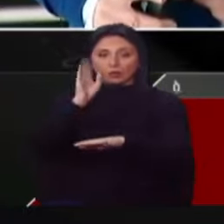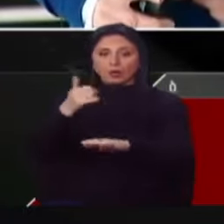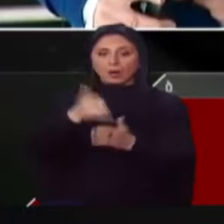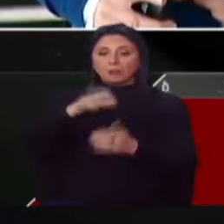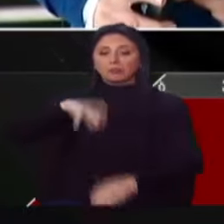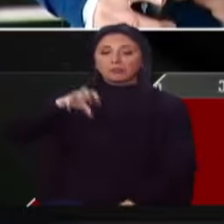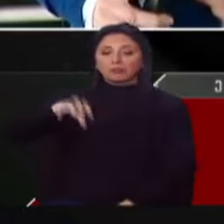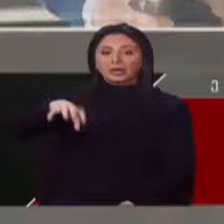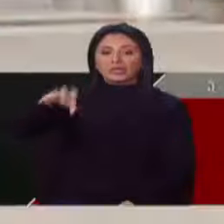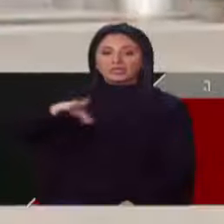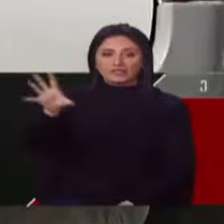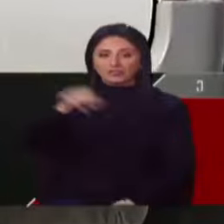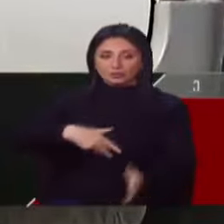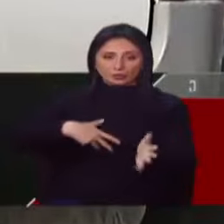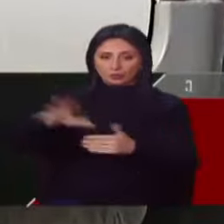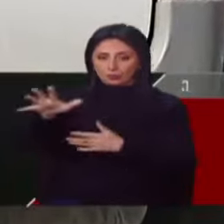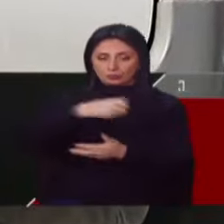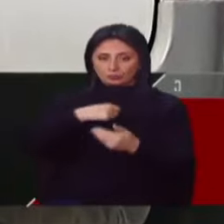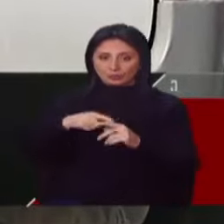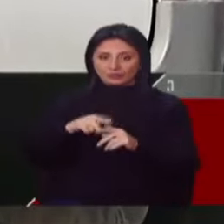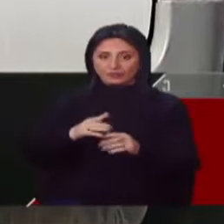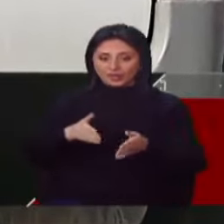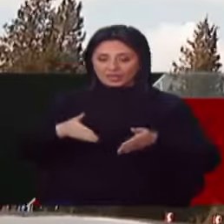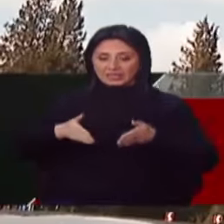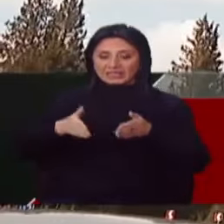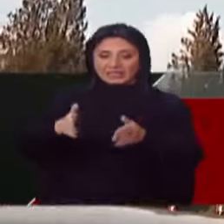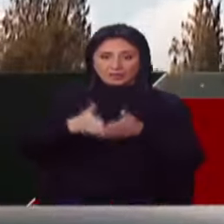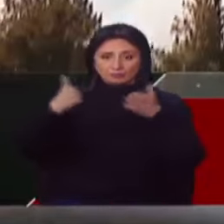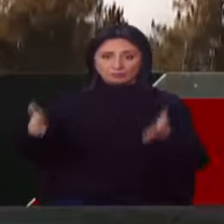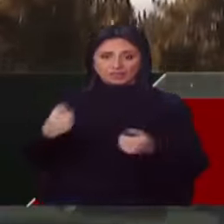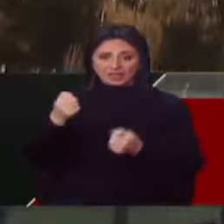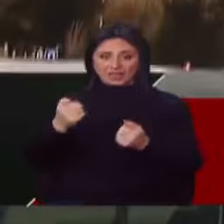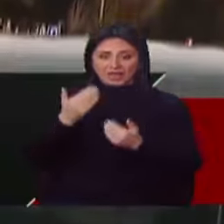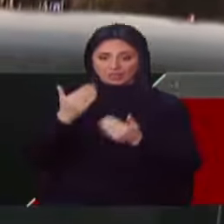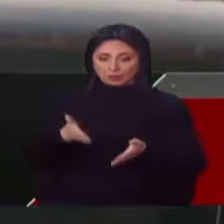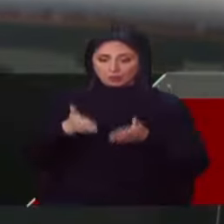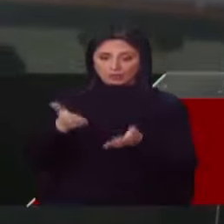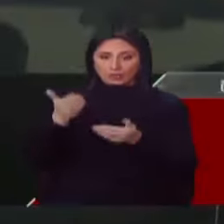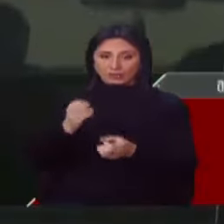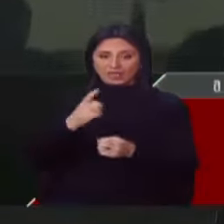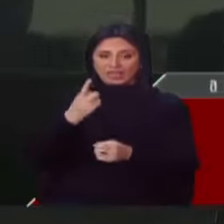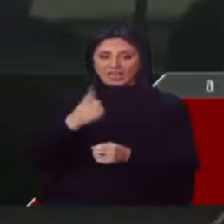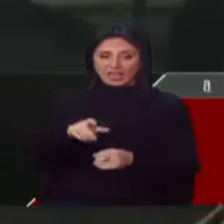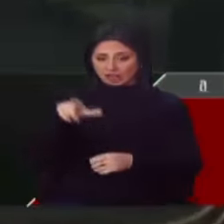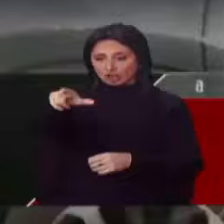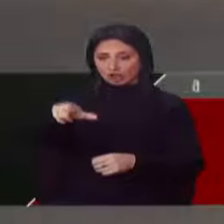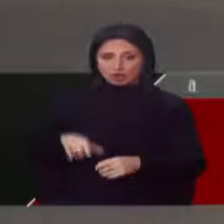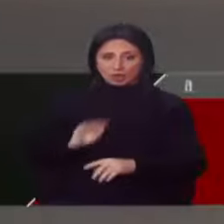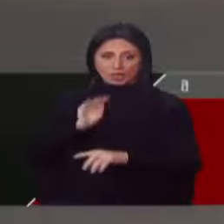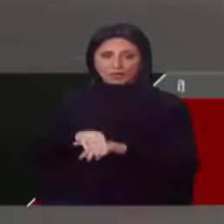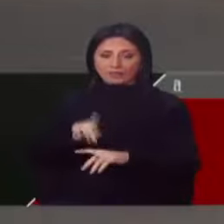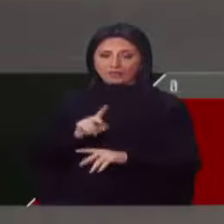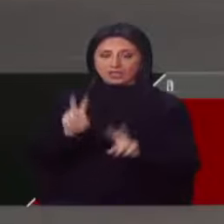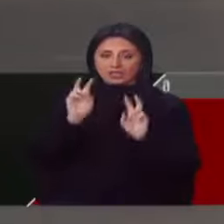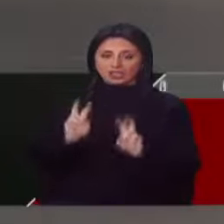Benzin gasamarti sadgurebis aqeba da shesabamisat saval natsils transportistvis ganqutsul savanalzes kidev erti zoli daimateba,